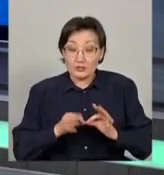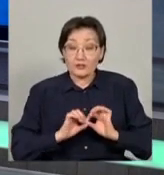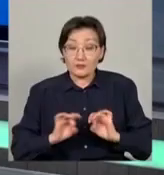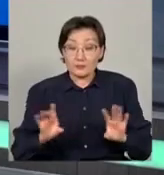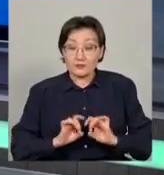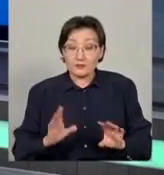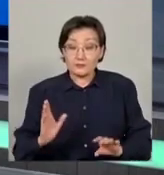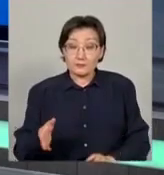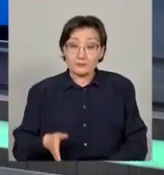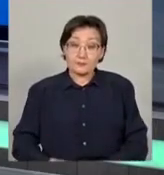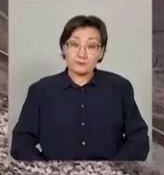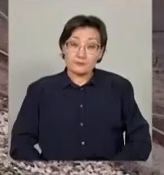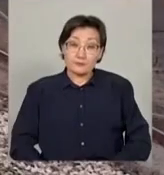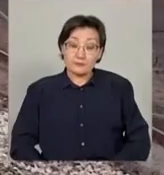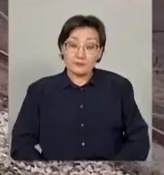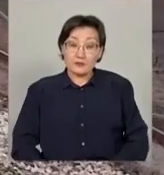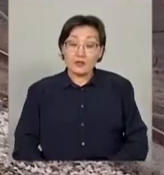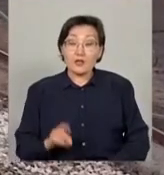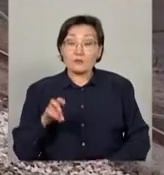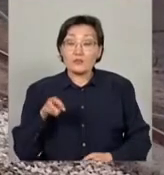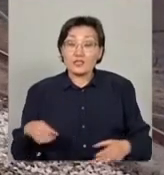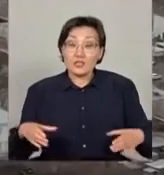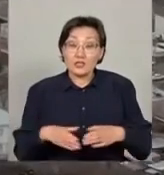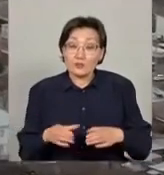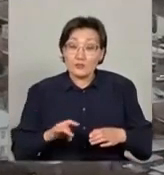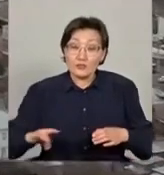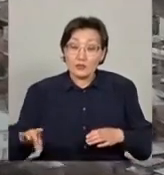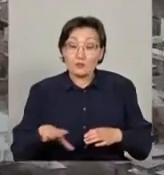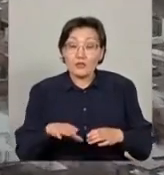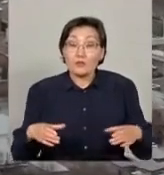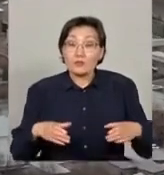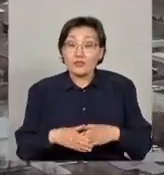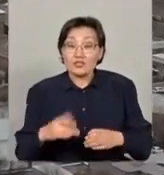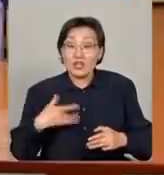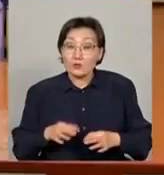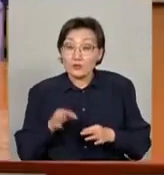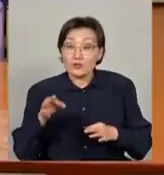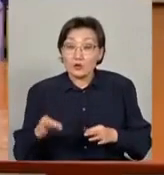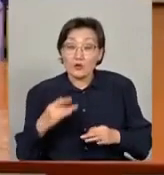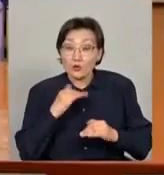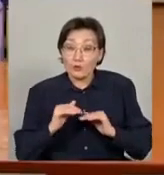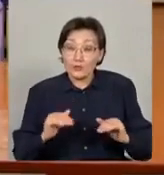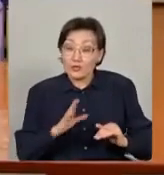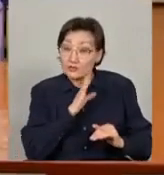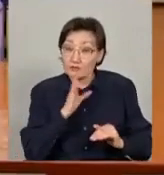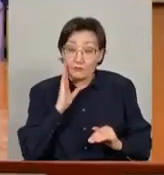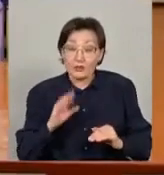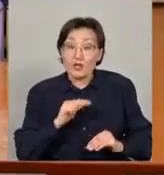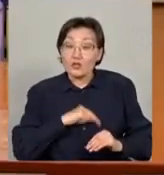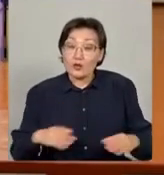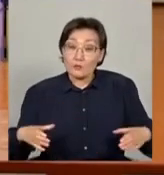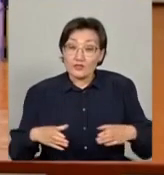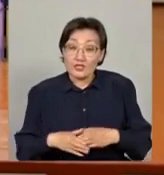толығырақ тарқатады. Аманат партиясының республикалық сайлауалды штабы Жамбыл облысында көппалалы аналармен, еңбек